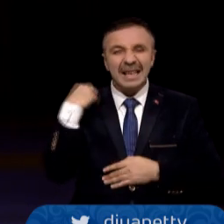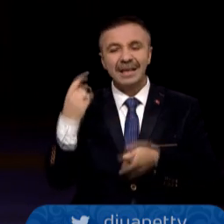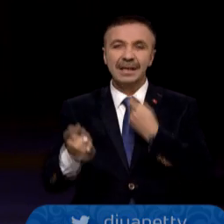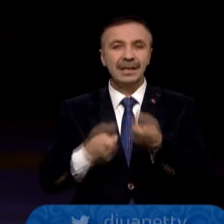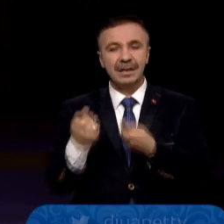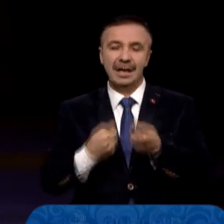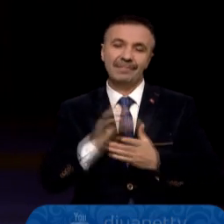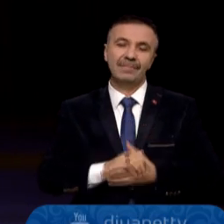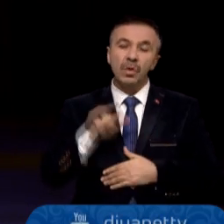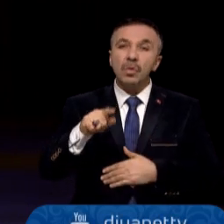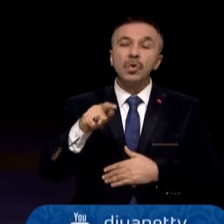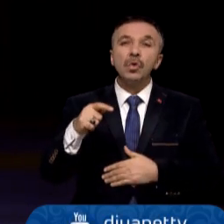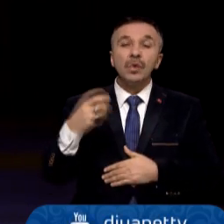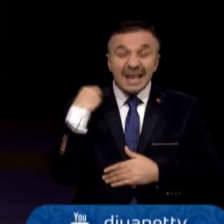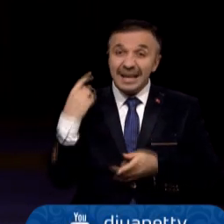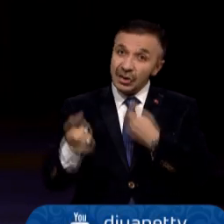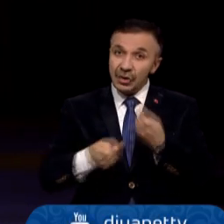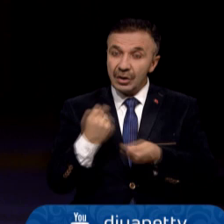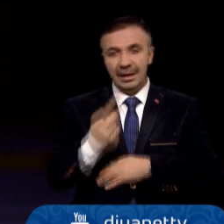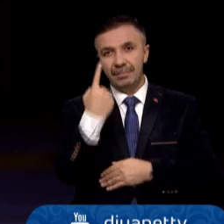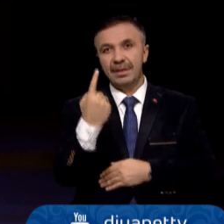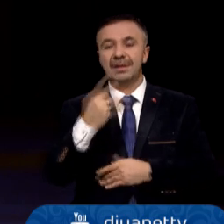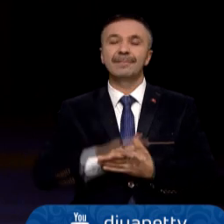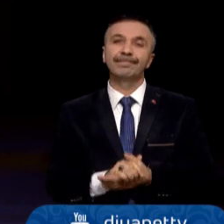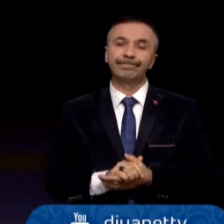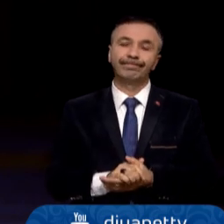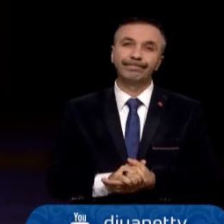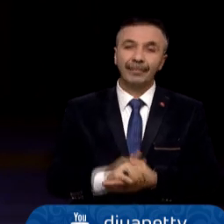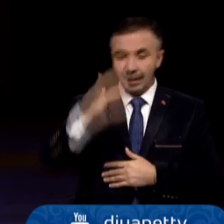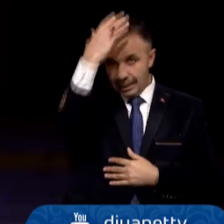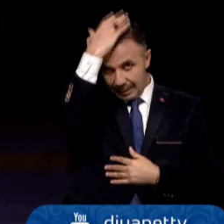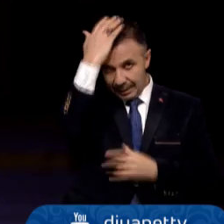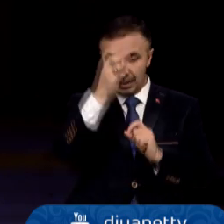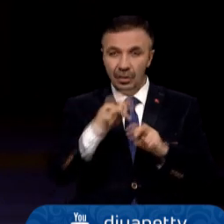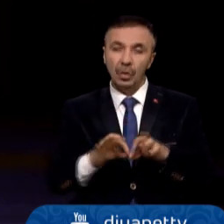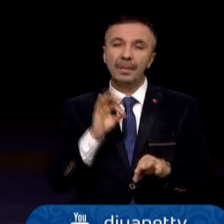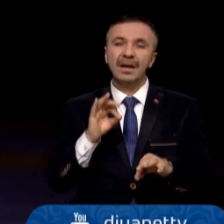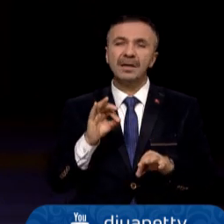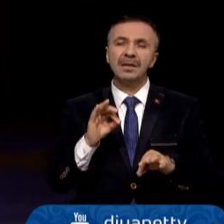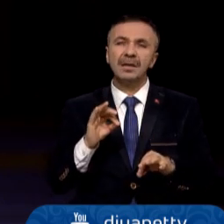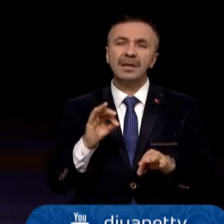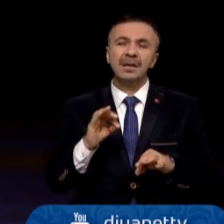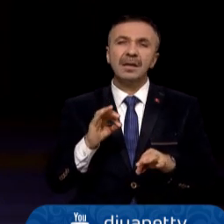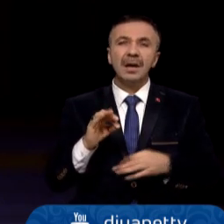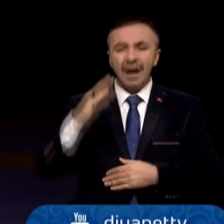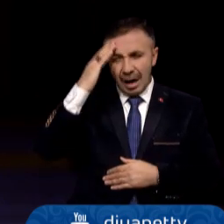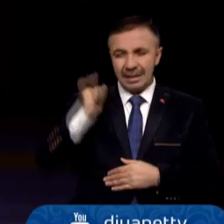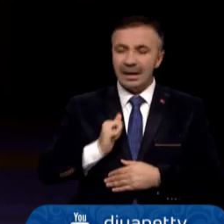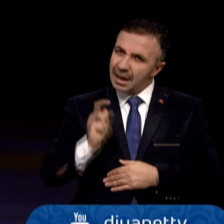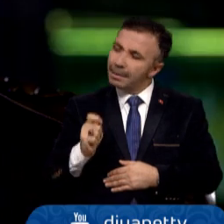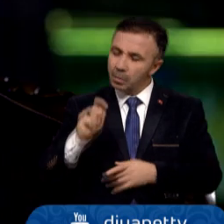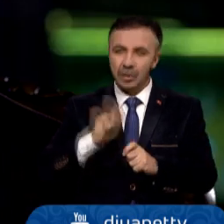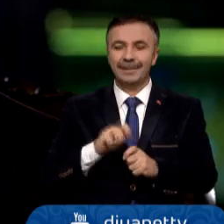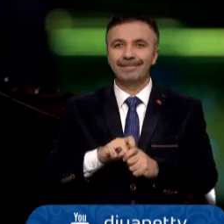yenilikler bu yeniliklerden birisi Hazreti Ömer askerliği mecbur hale